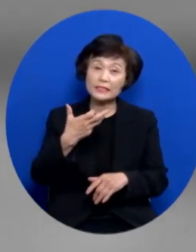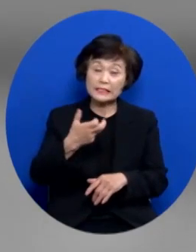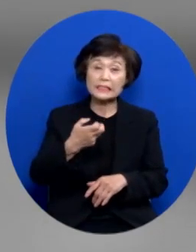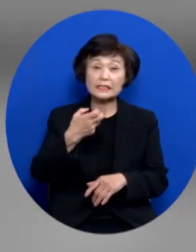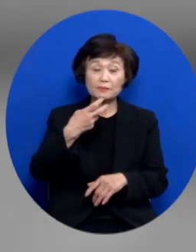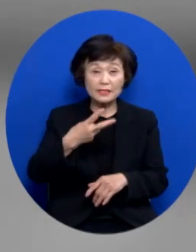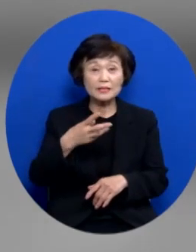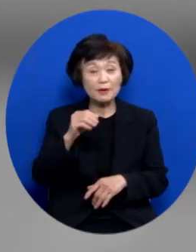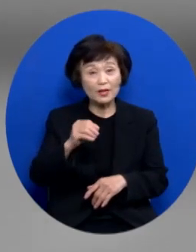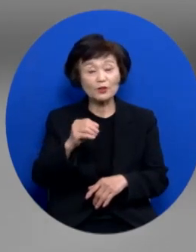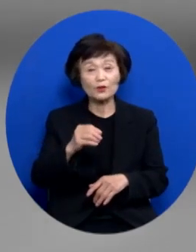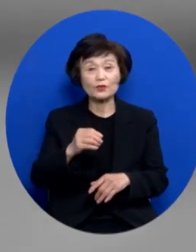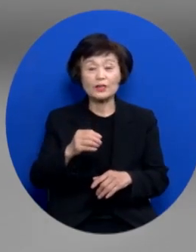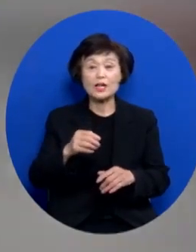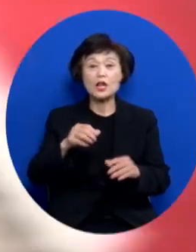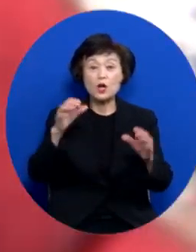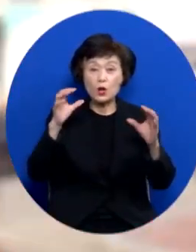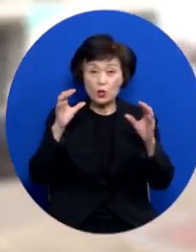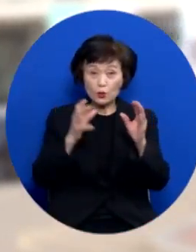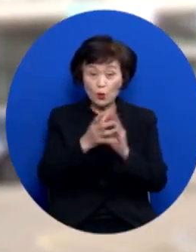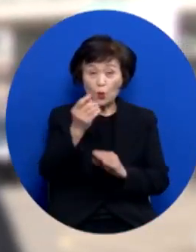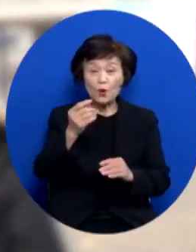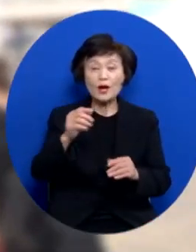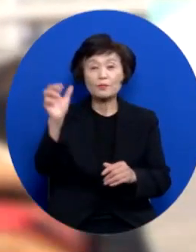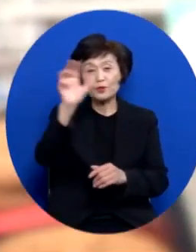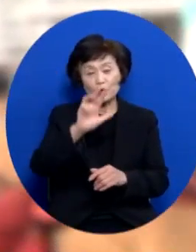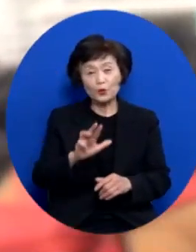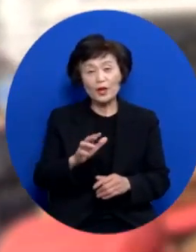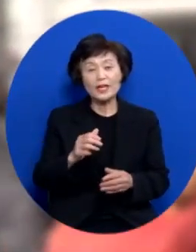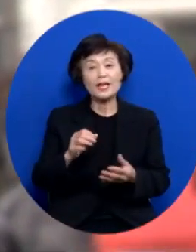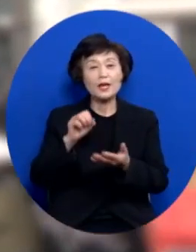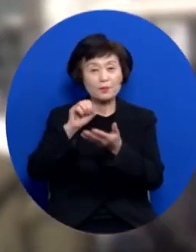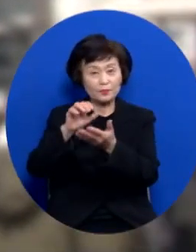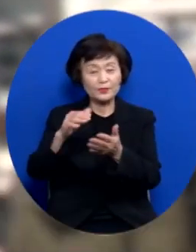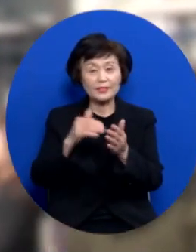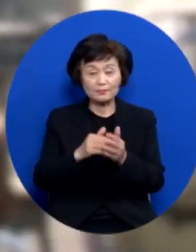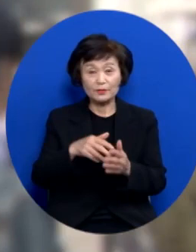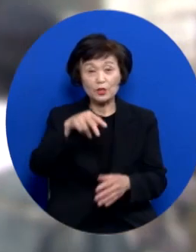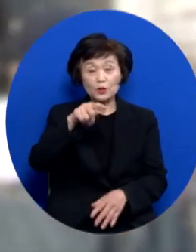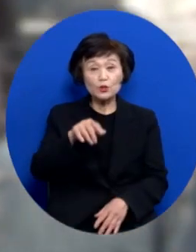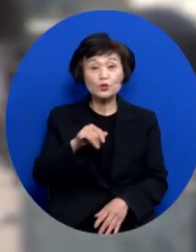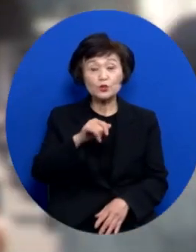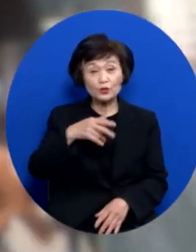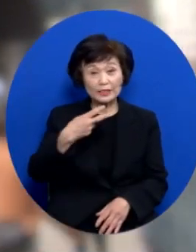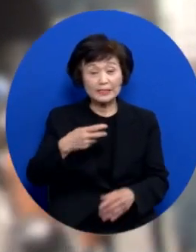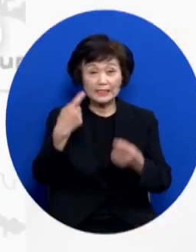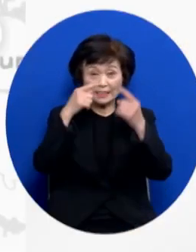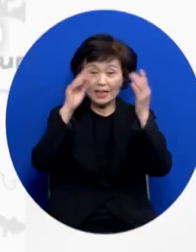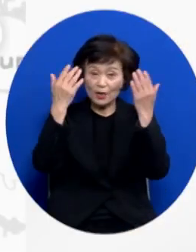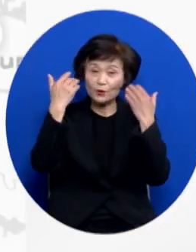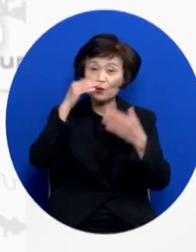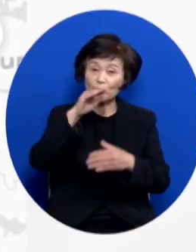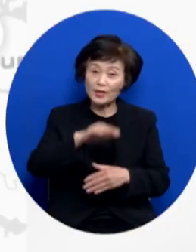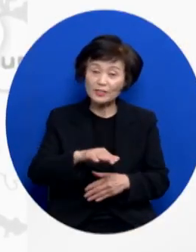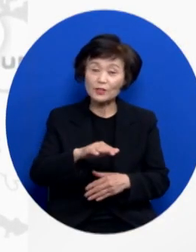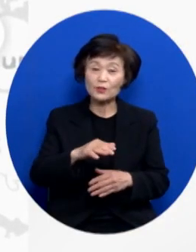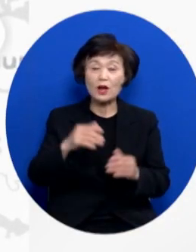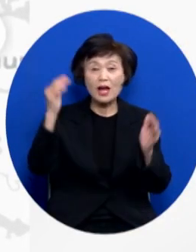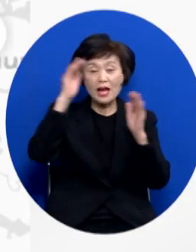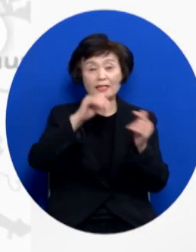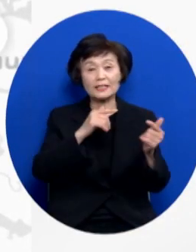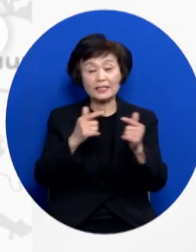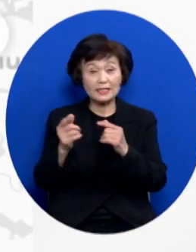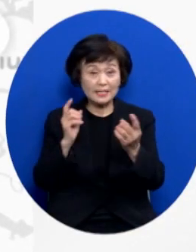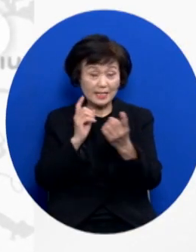대한예수교장로회 통합총회에 전달했습니다. 숭실대학교 총학생회는 지난 2월 13일부터 재학생을 대상으로 모금 운동을